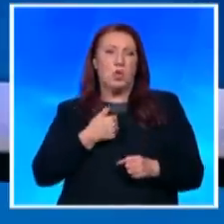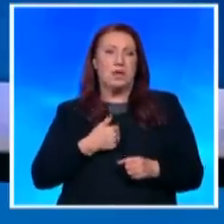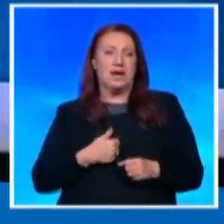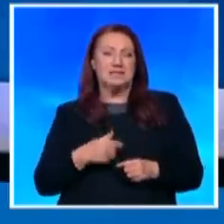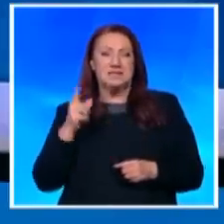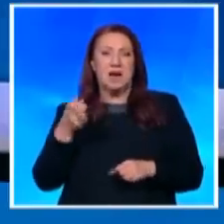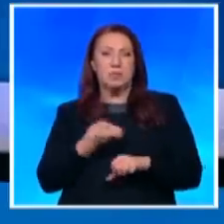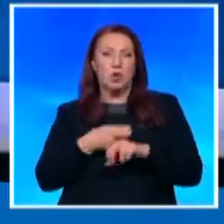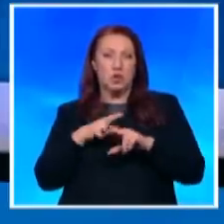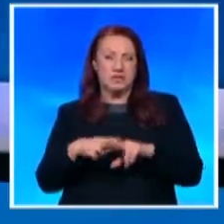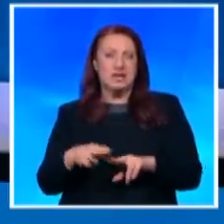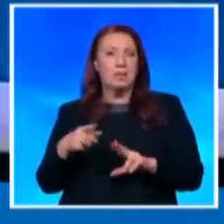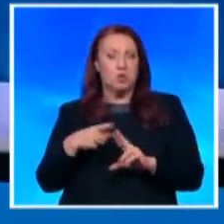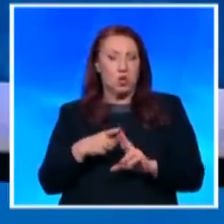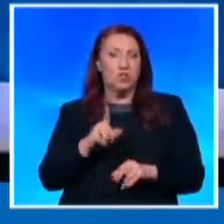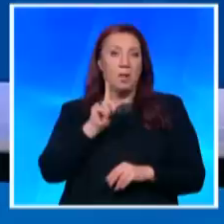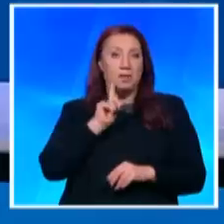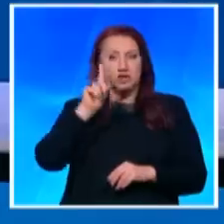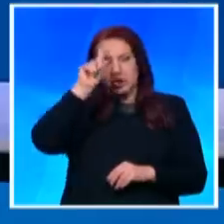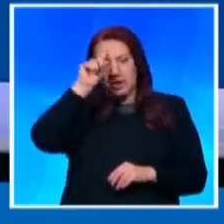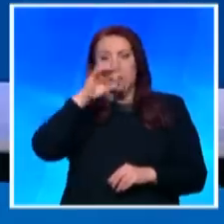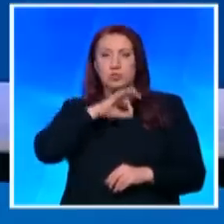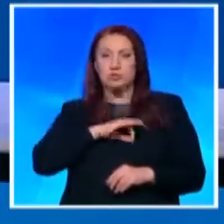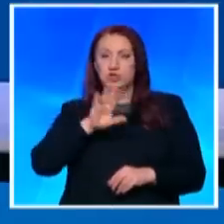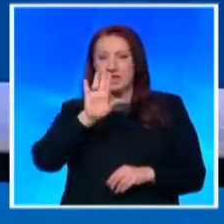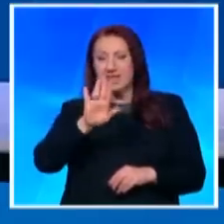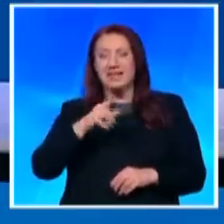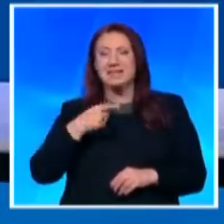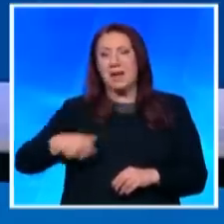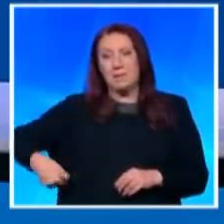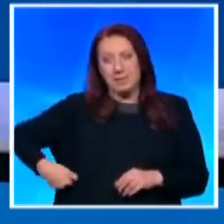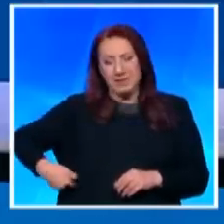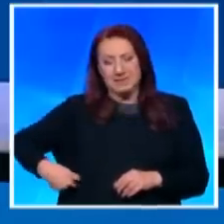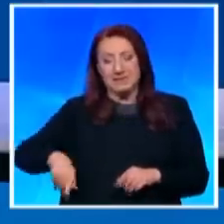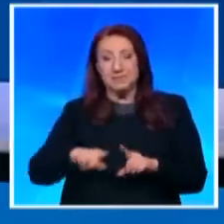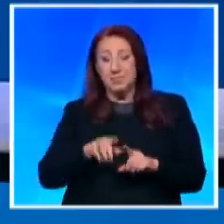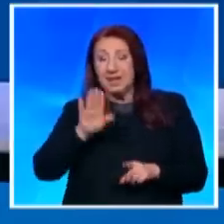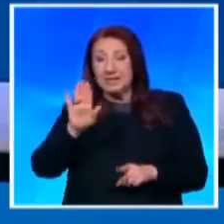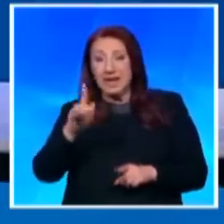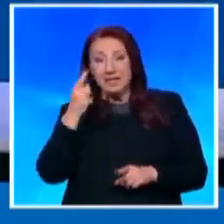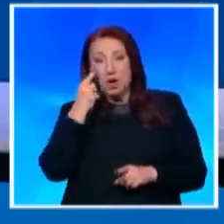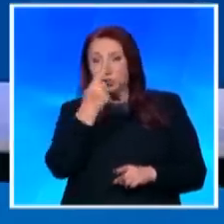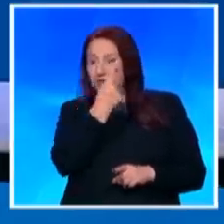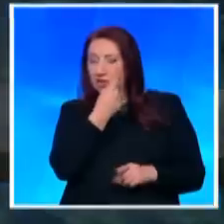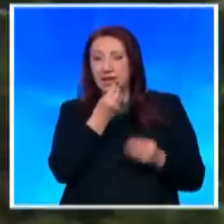получиха бъбреците й, а две момчета виждат през нейните очи. Кристина Газиева и поредицата Спасените.